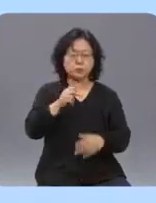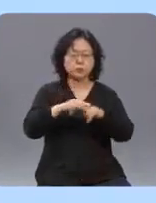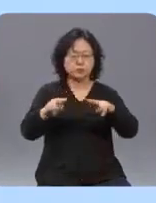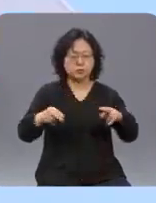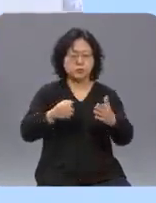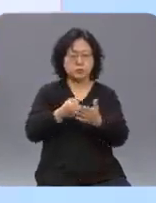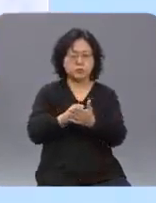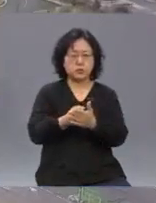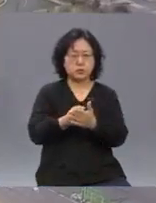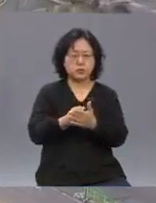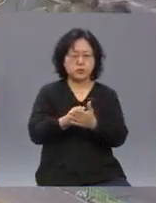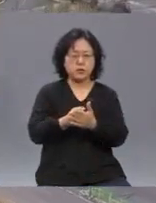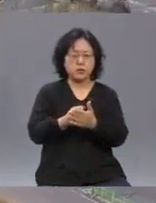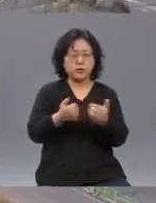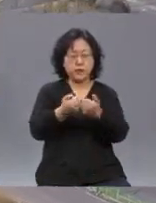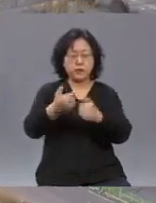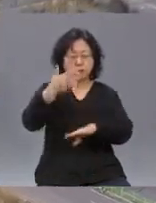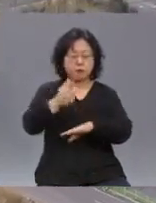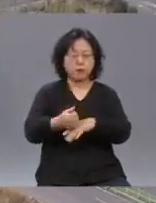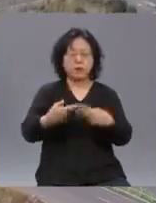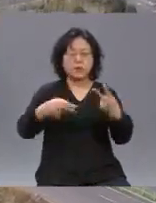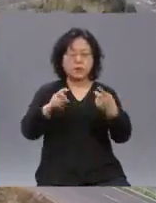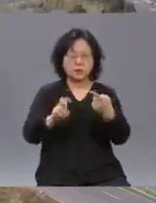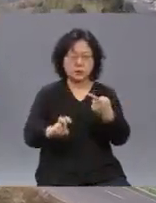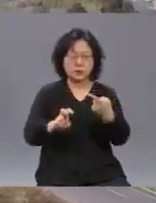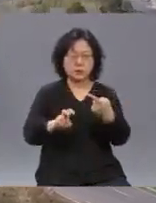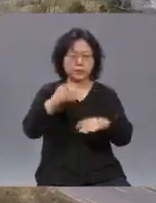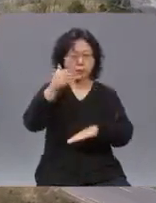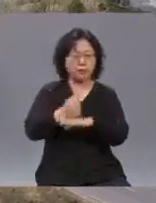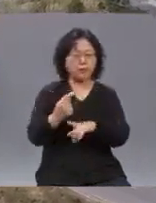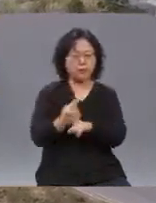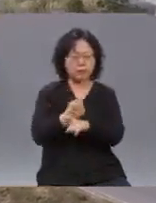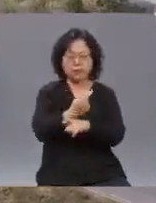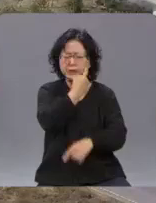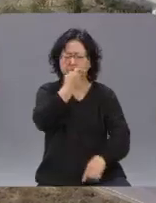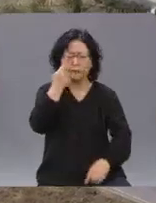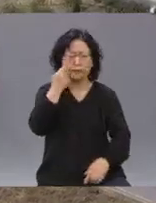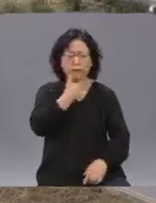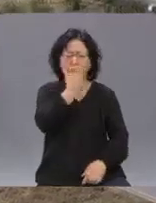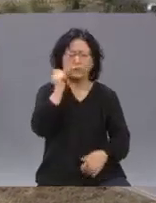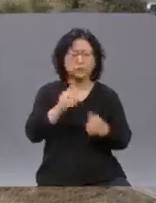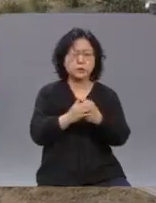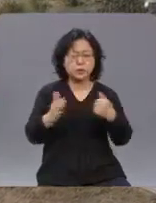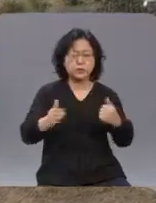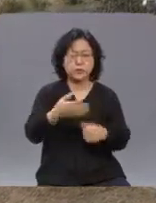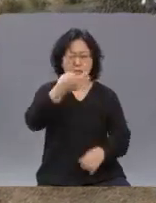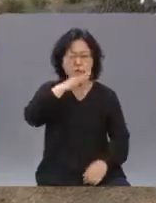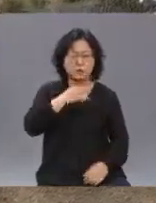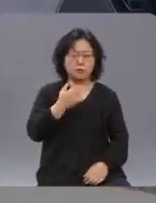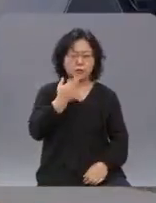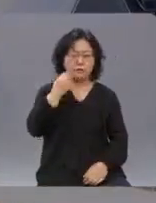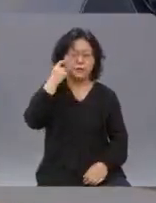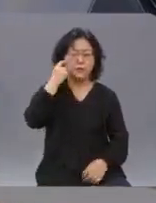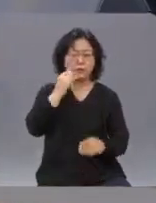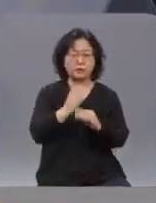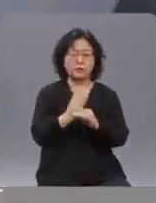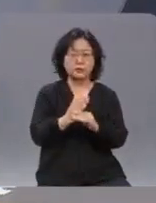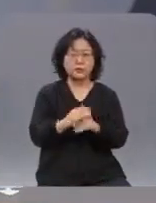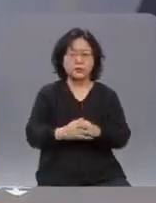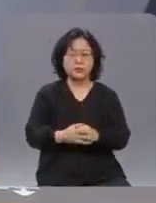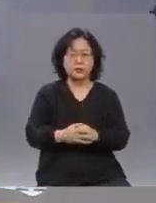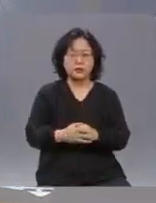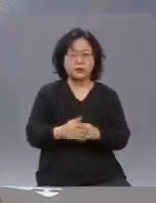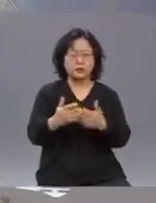자문결과 1심 행정소송을 뒤집을 만한 증거가 부족해 소송의 실익이 없다고 판단했다고 설명했습니다 나주시는